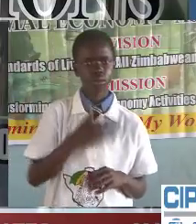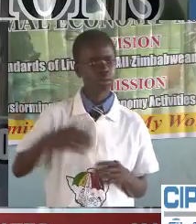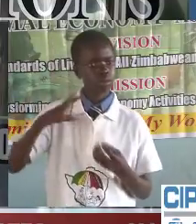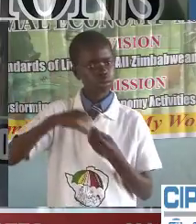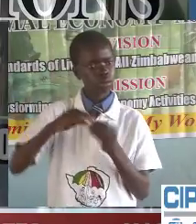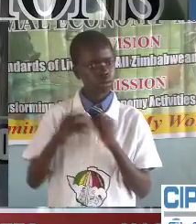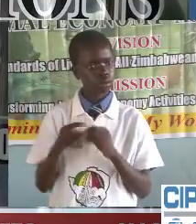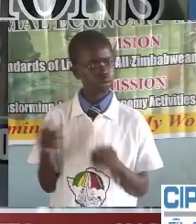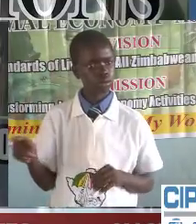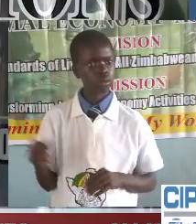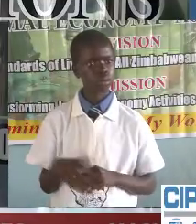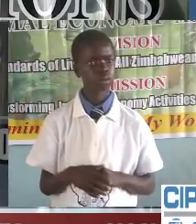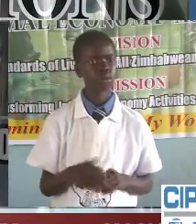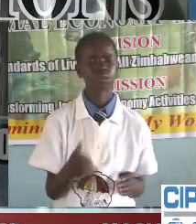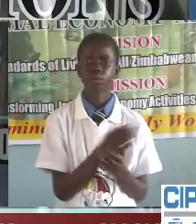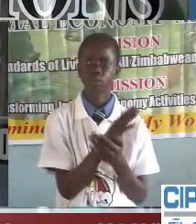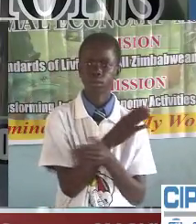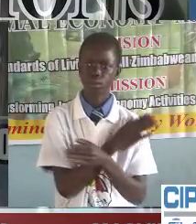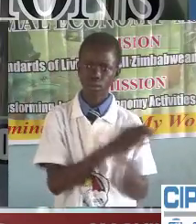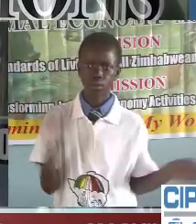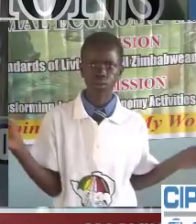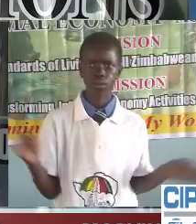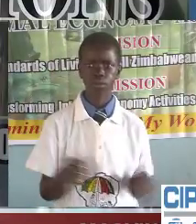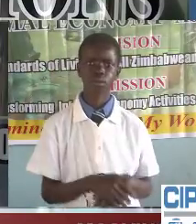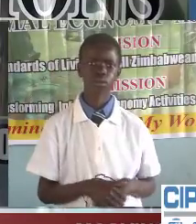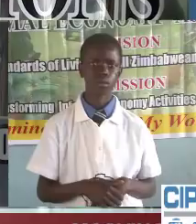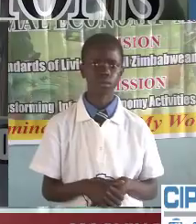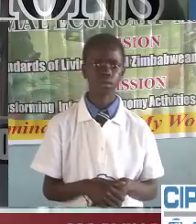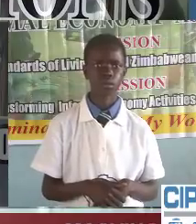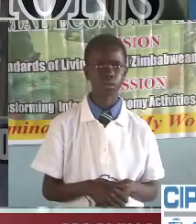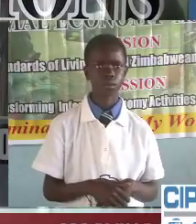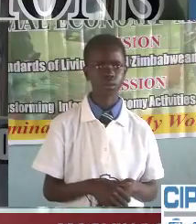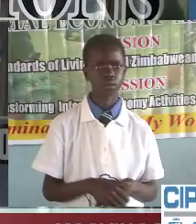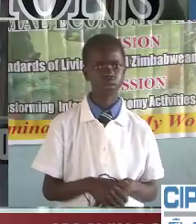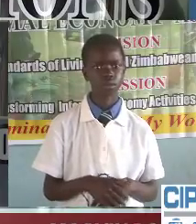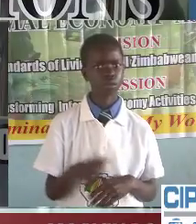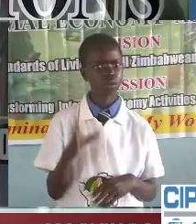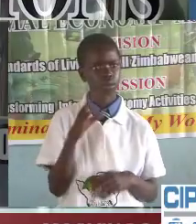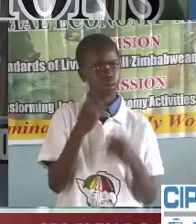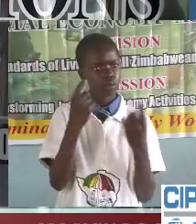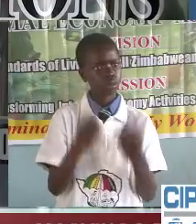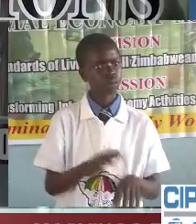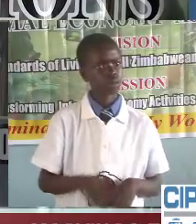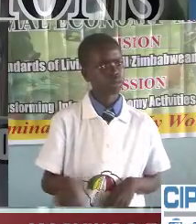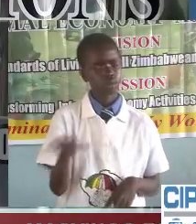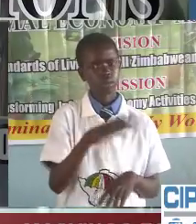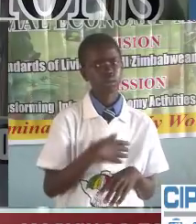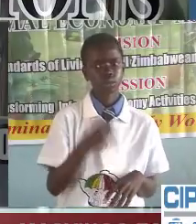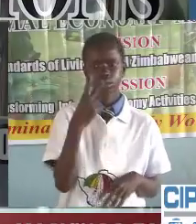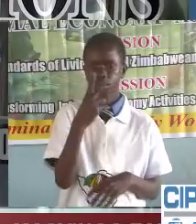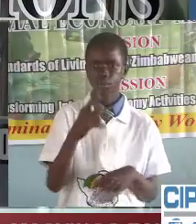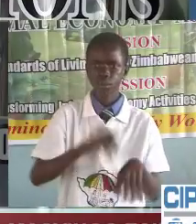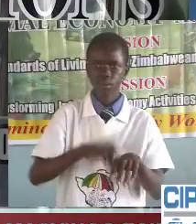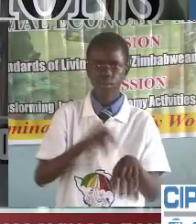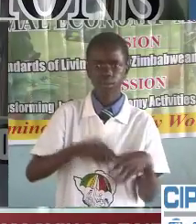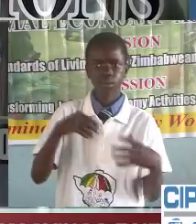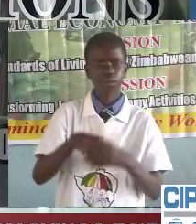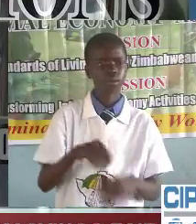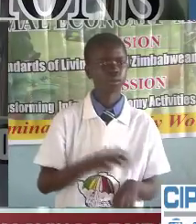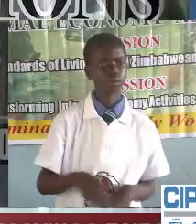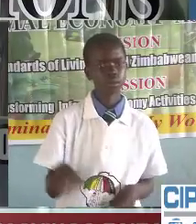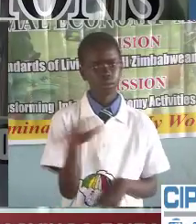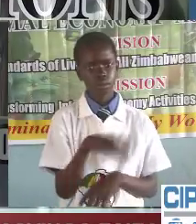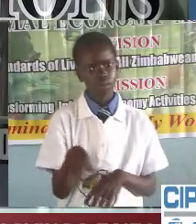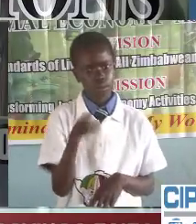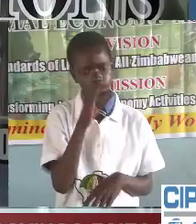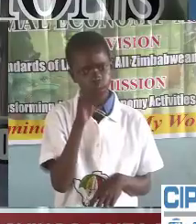iyoyo yokura yogadzikwa zviri zvemhando yenguva yatavawo iko zvino kuitira